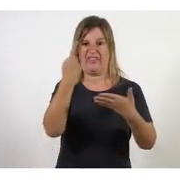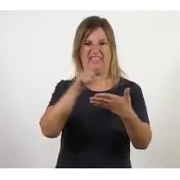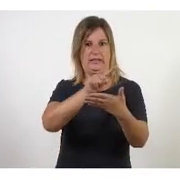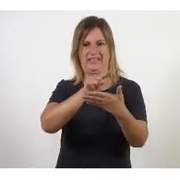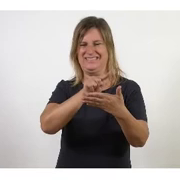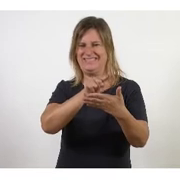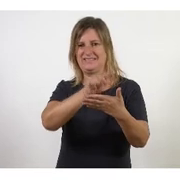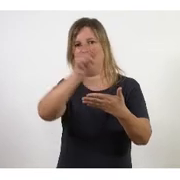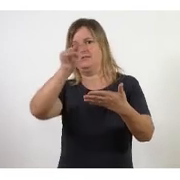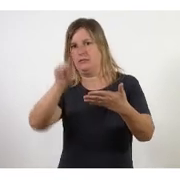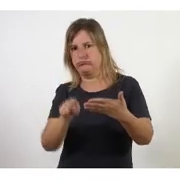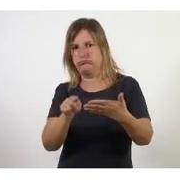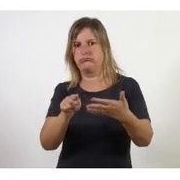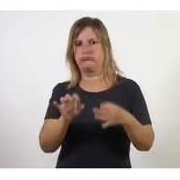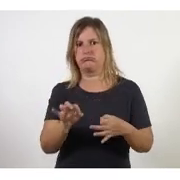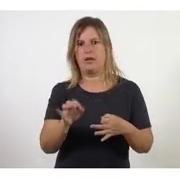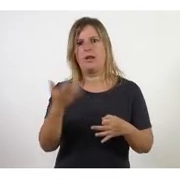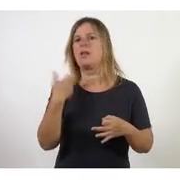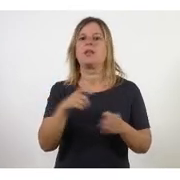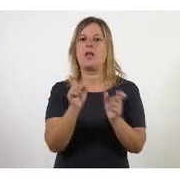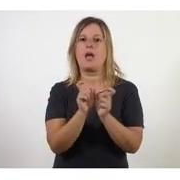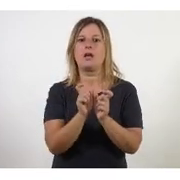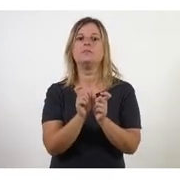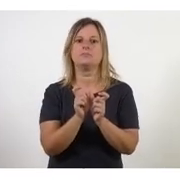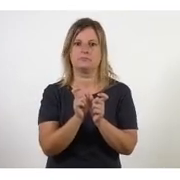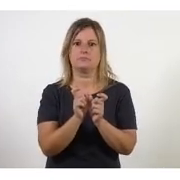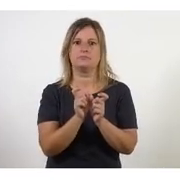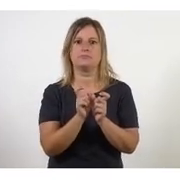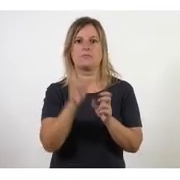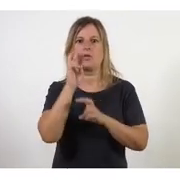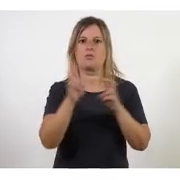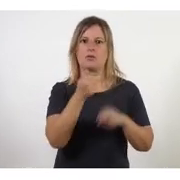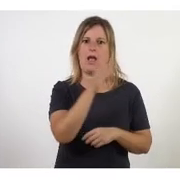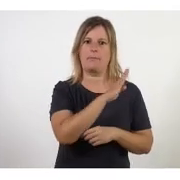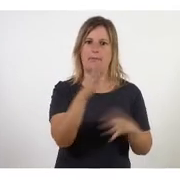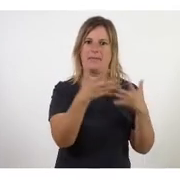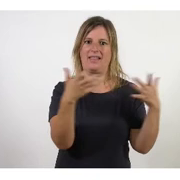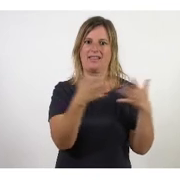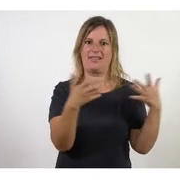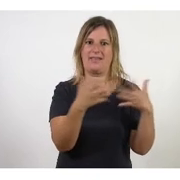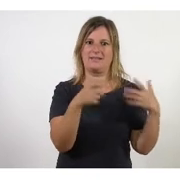de la següent, i un cop ho tinc aquí, me'n vaig a l'aplicació on tinc el text,